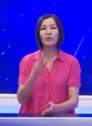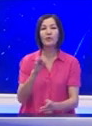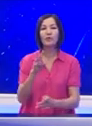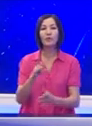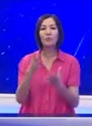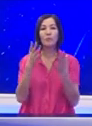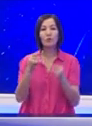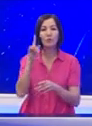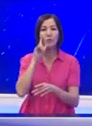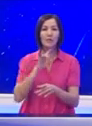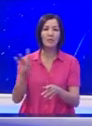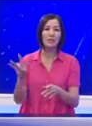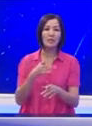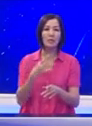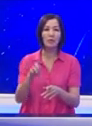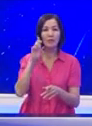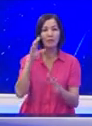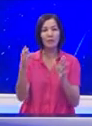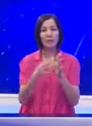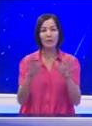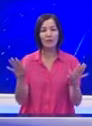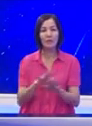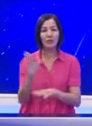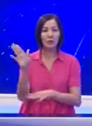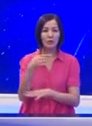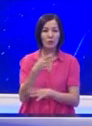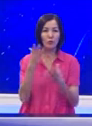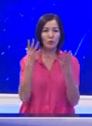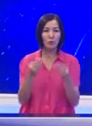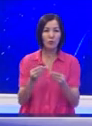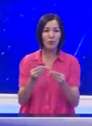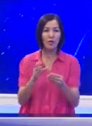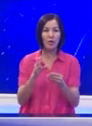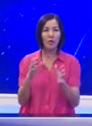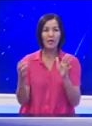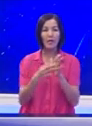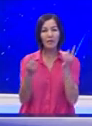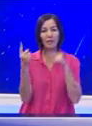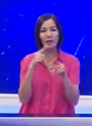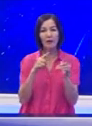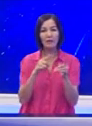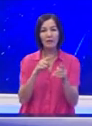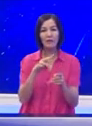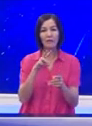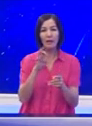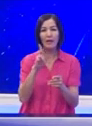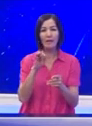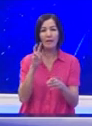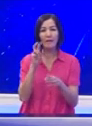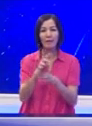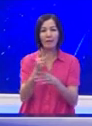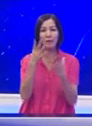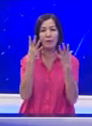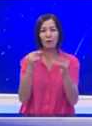4-ші маусым Қазақстан Республикасы мемлекеттік рәміздер күні. Осыған орай өңірге елтаңба авторы Жандарбек Мәлібеков келді. Бір күн бойы